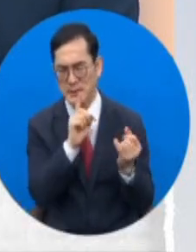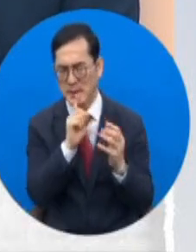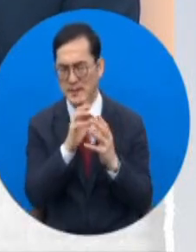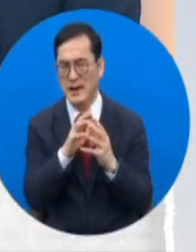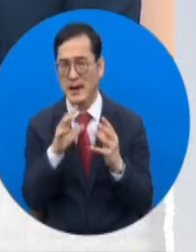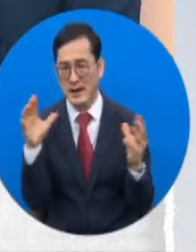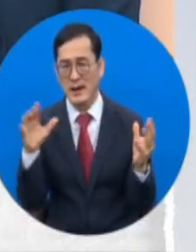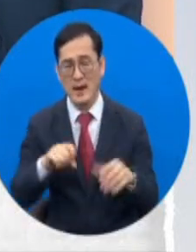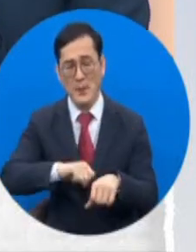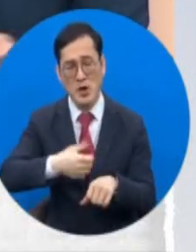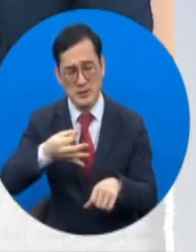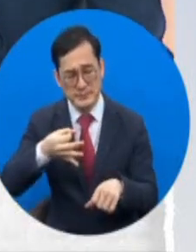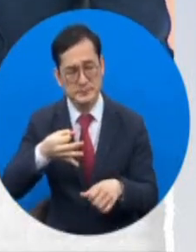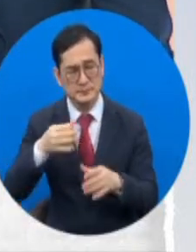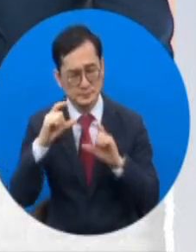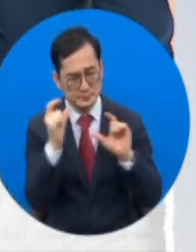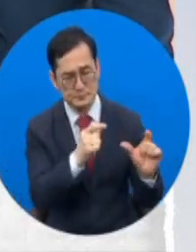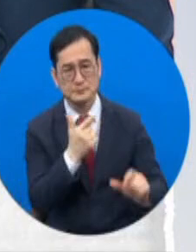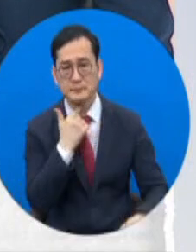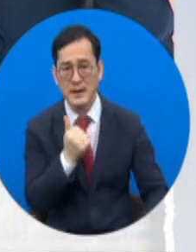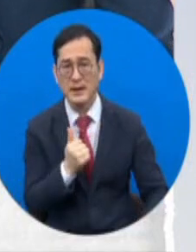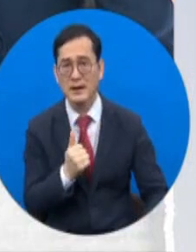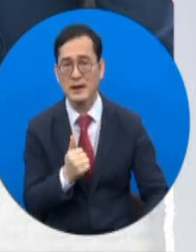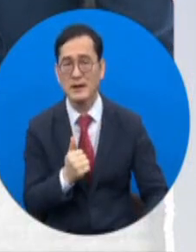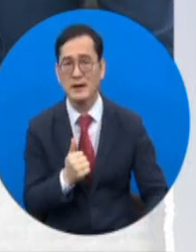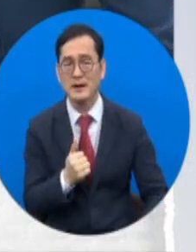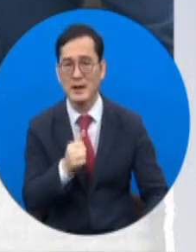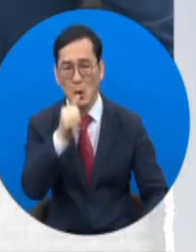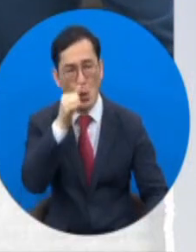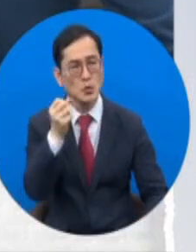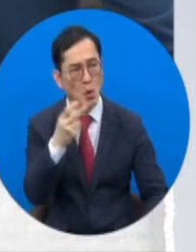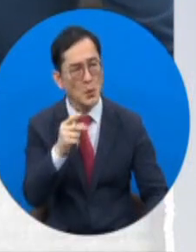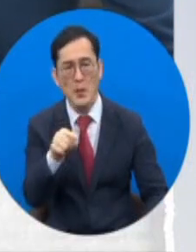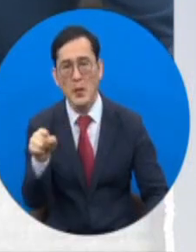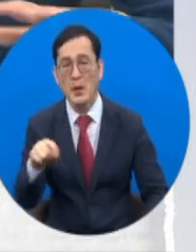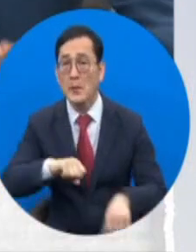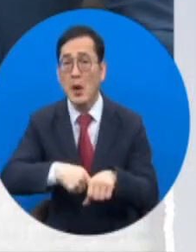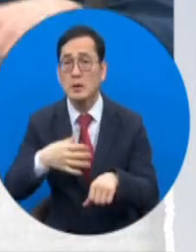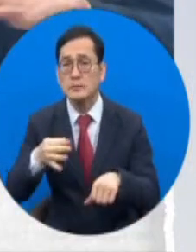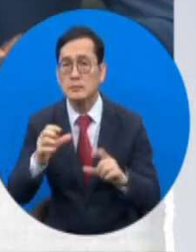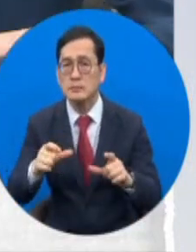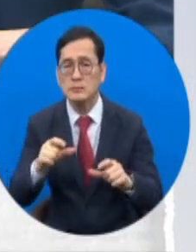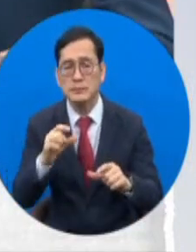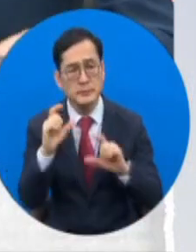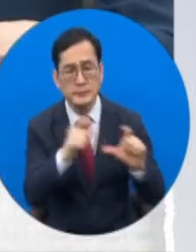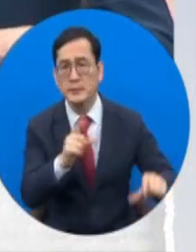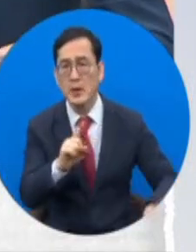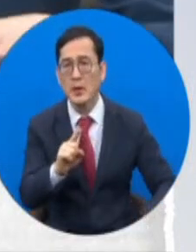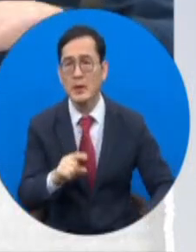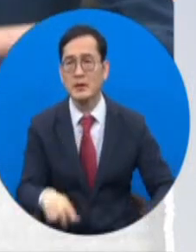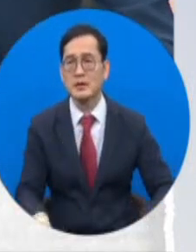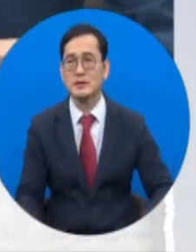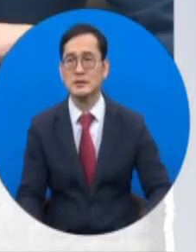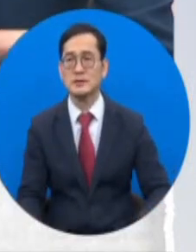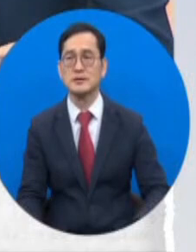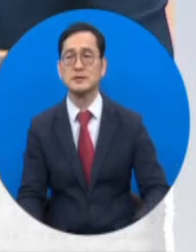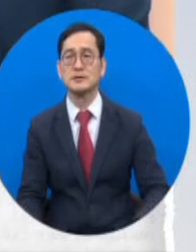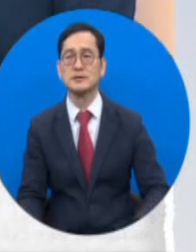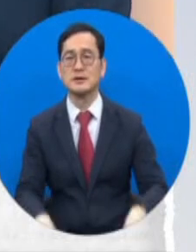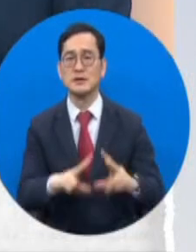벌금형도 선고받은 게 있었는데 그건 뭐였습니까, 혐의가? 그게 어떤 성남시를 배경으로 하는 예.